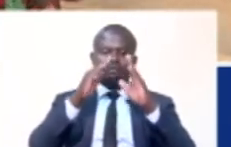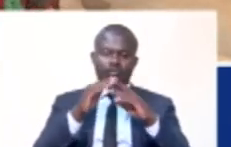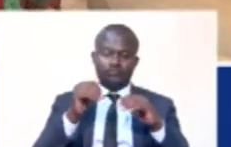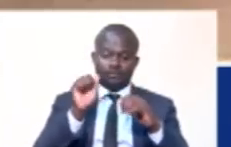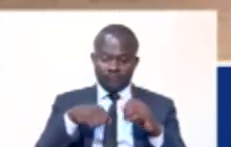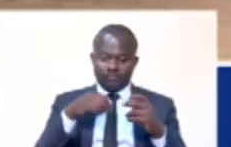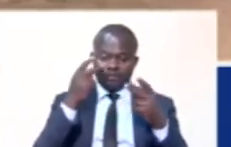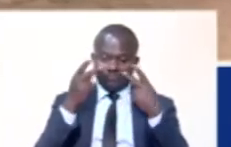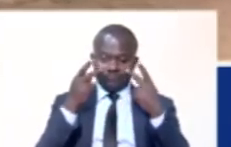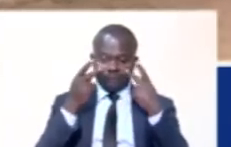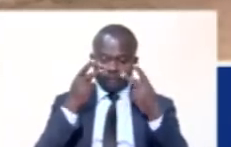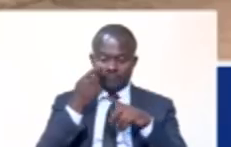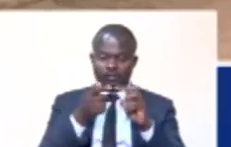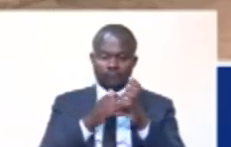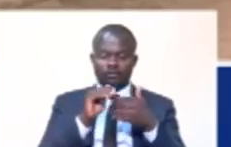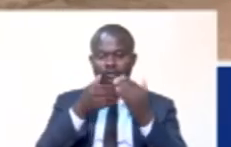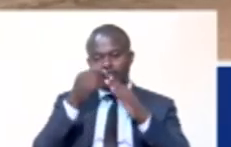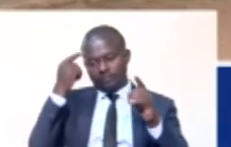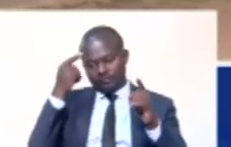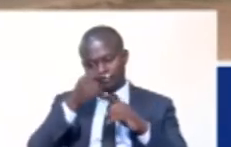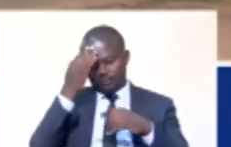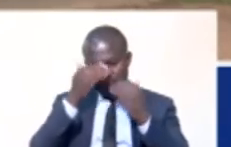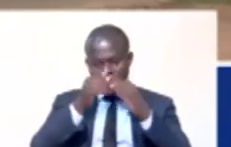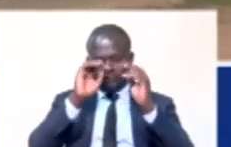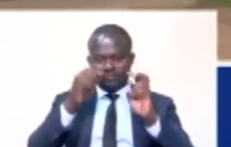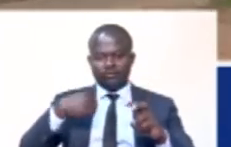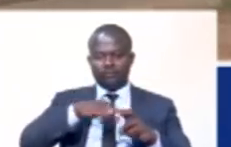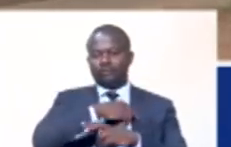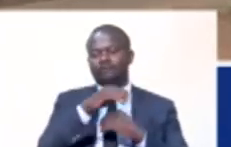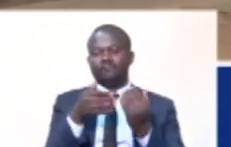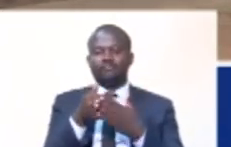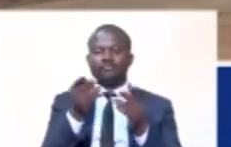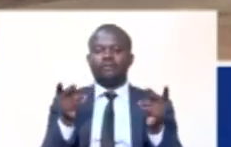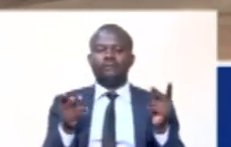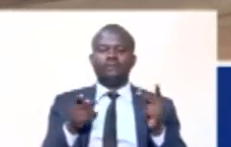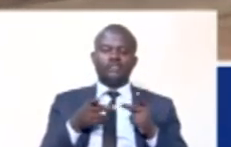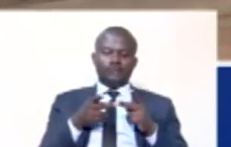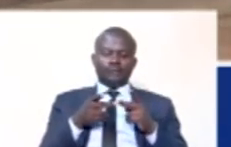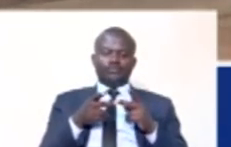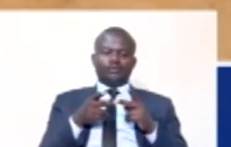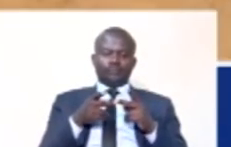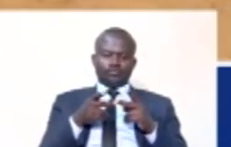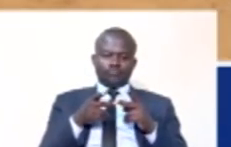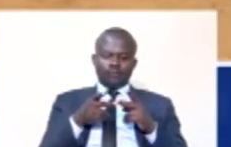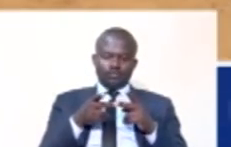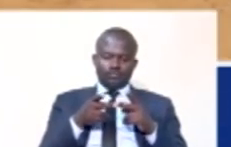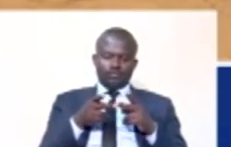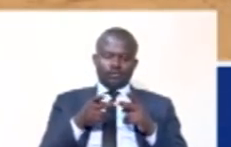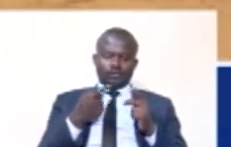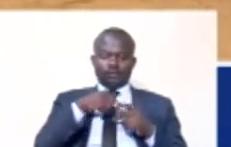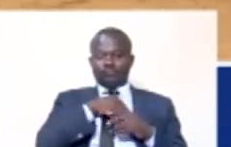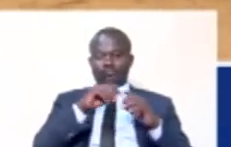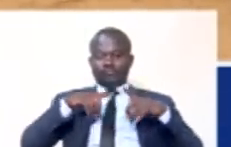bayabone, ariko hanagamijwe no kugira ngo abatuye mu ahantu habi cyangwa se mu manegeka nabo batuzwe